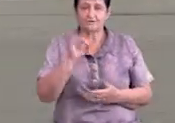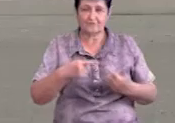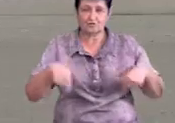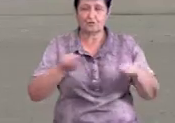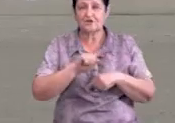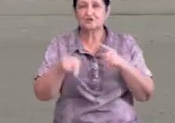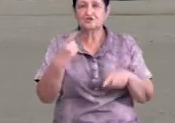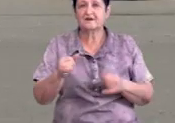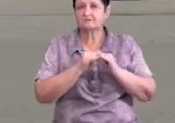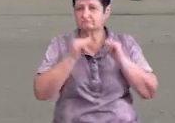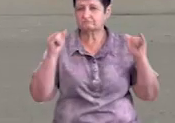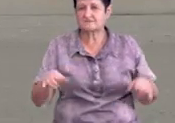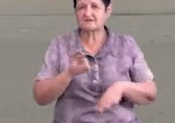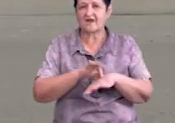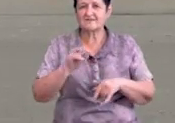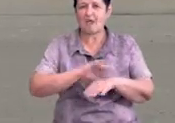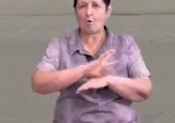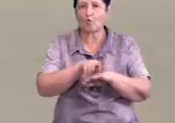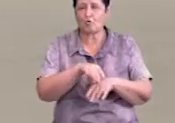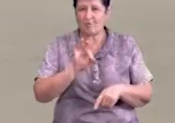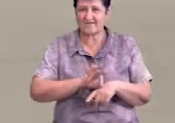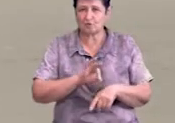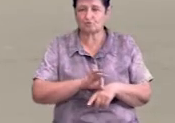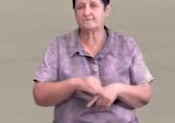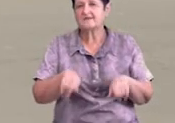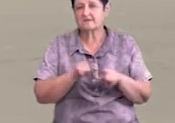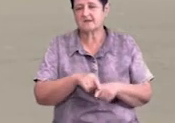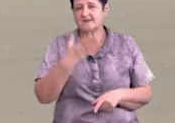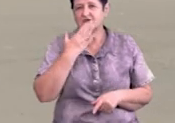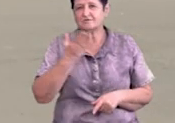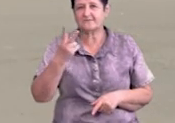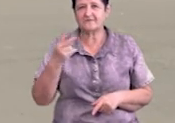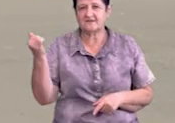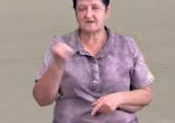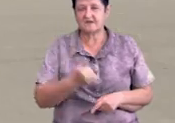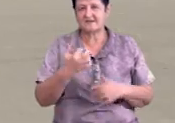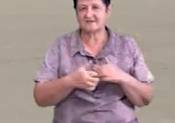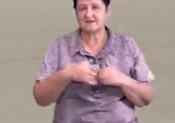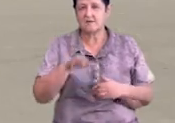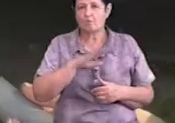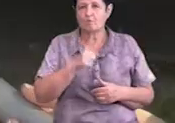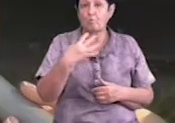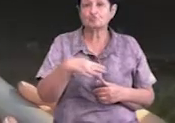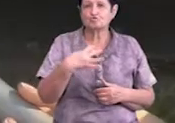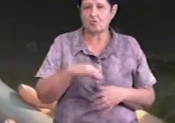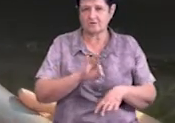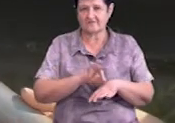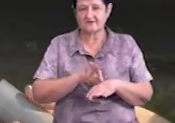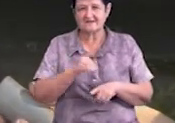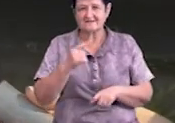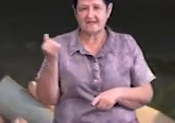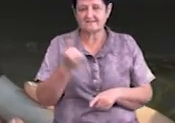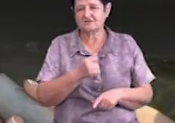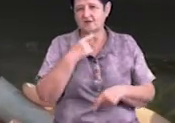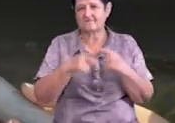ріст захворюваності на коронавірусну інфекцію. Так, за останні два тижні у середньому було по 40 інфікованих за тиждень, каже